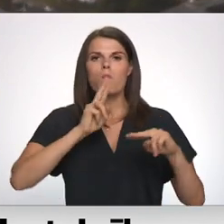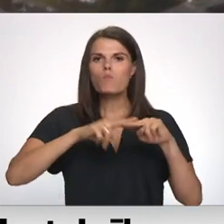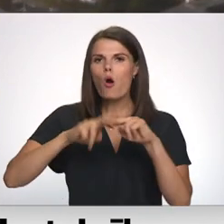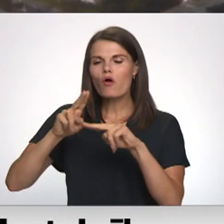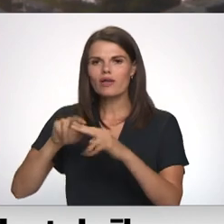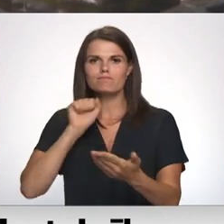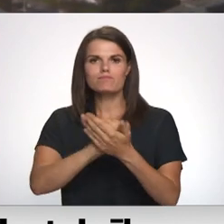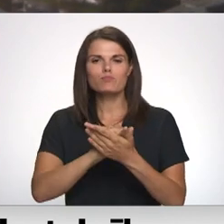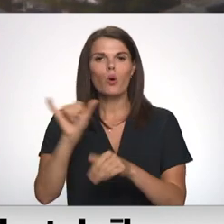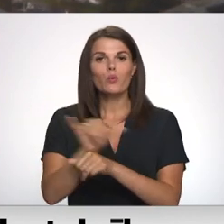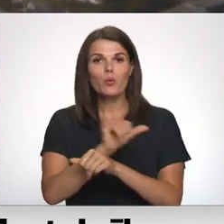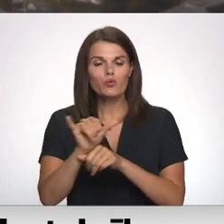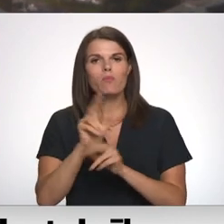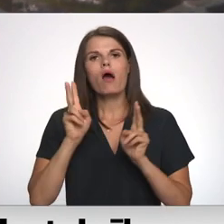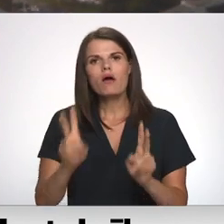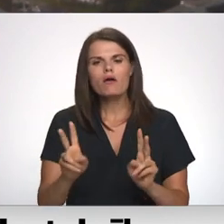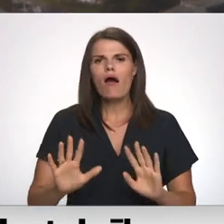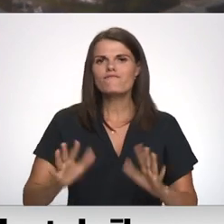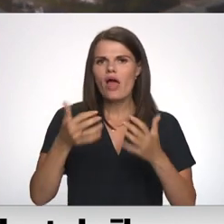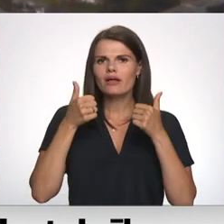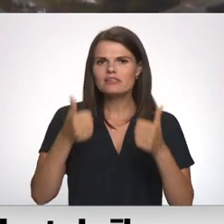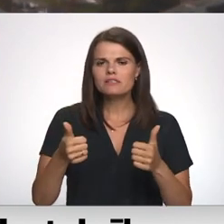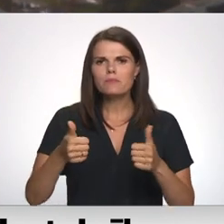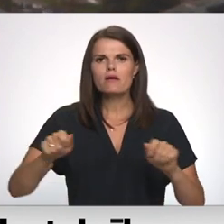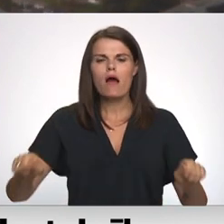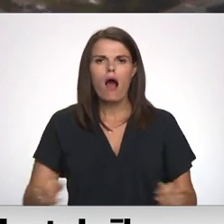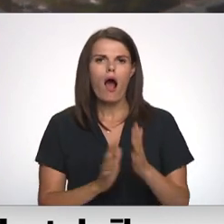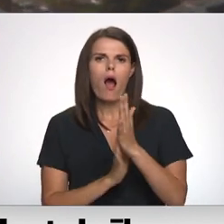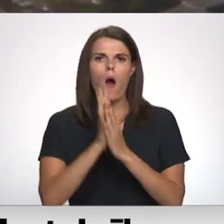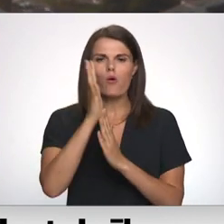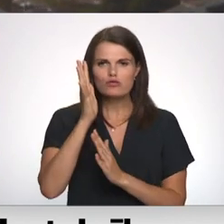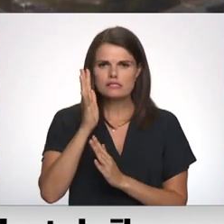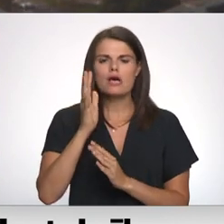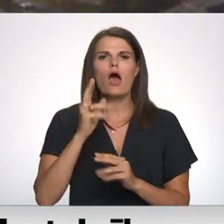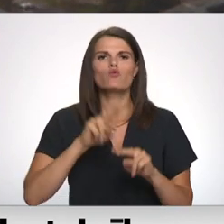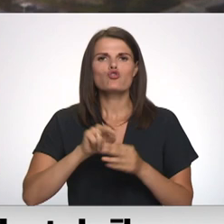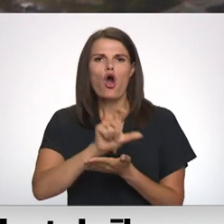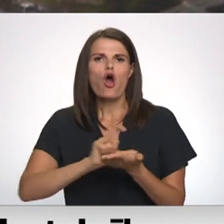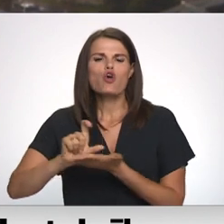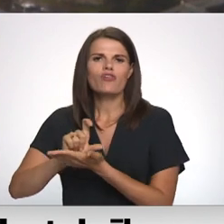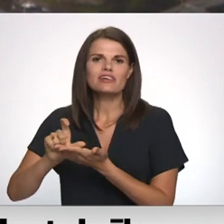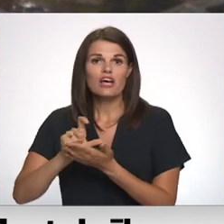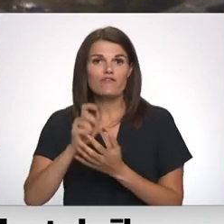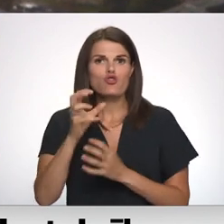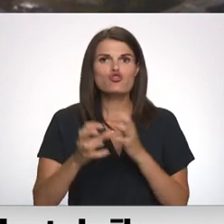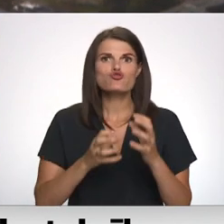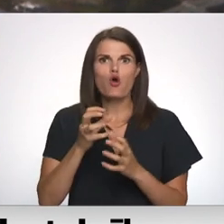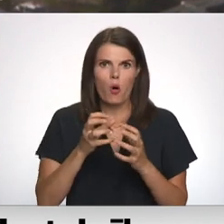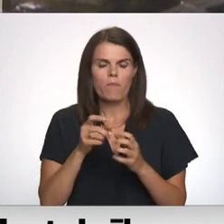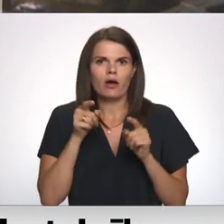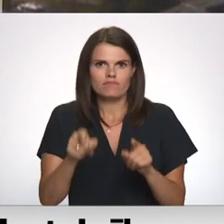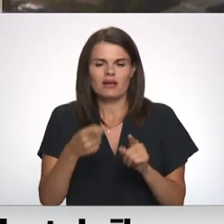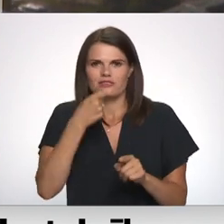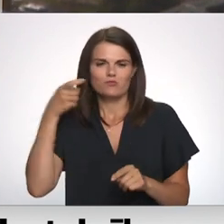ar pamācībām, kā veiksmīgi audzēt un konservēt tomātus un citas dārza veltes, ieguvusi 100 000